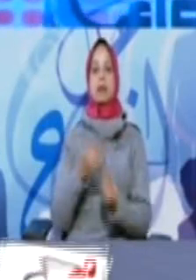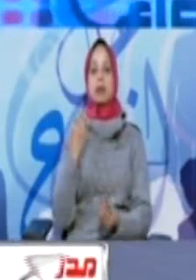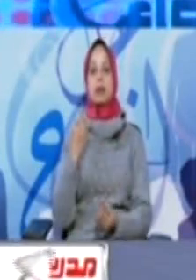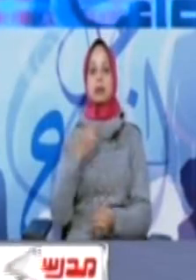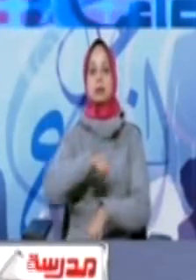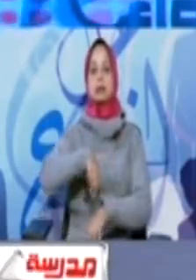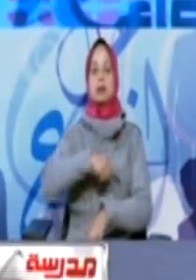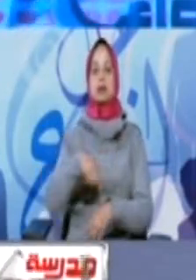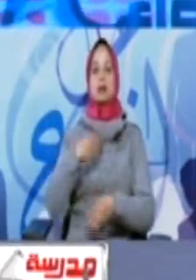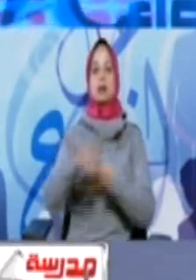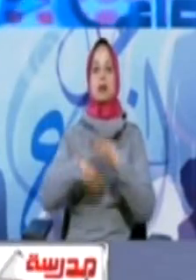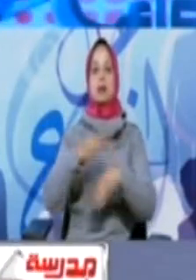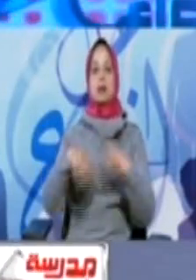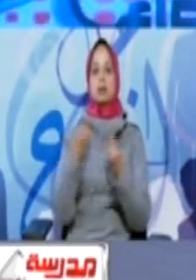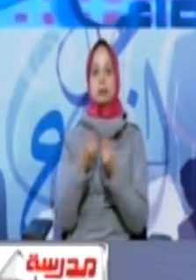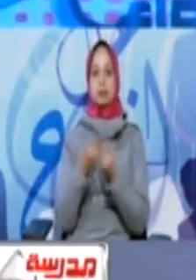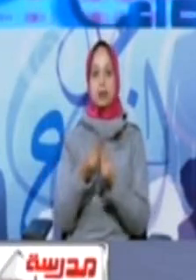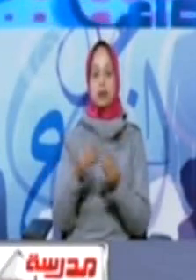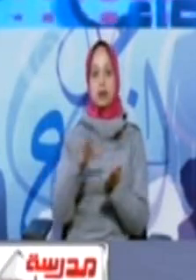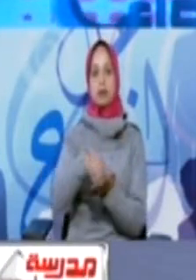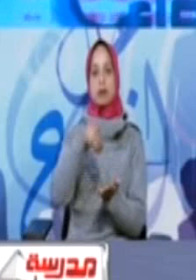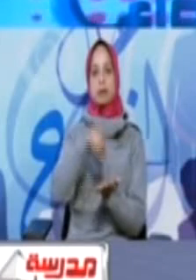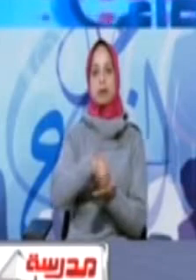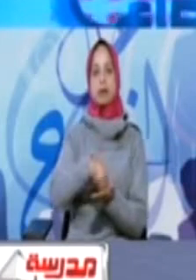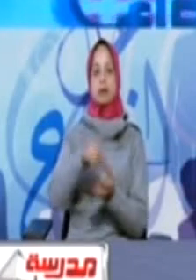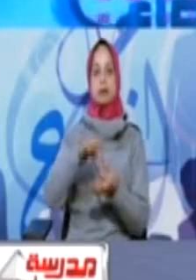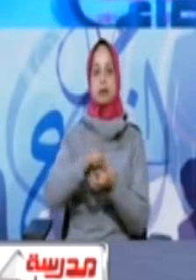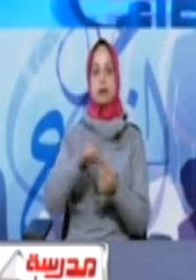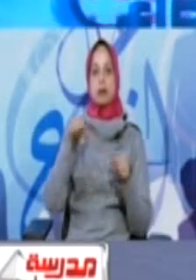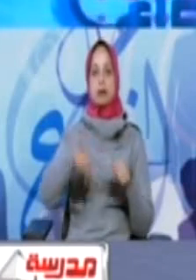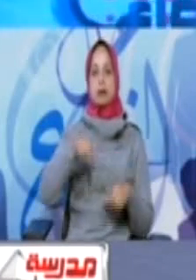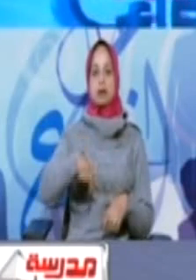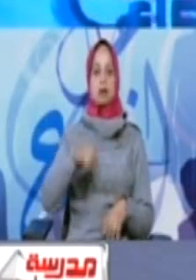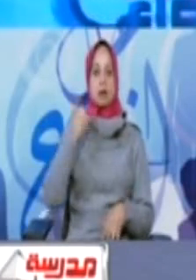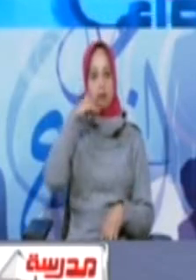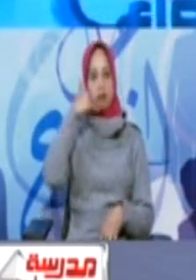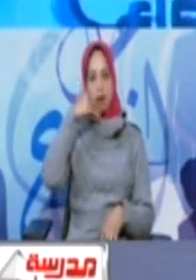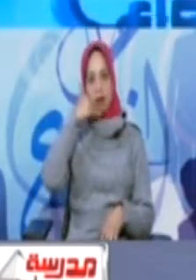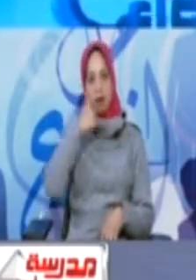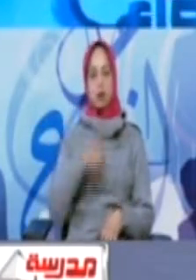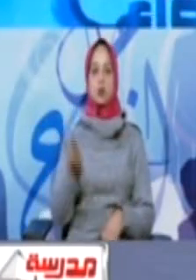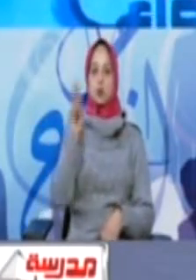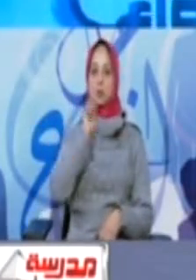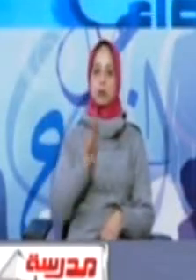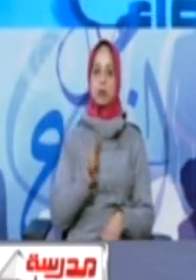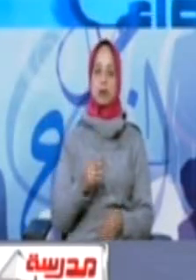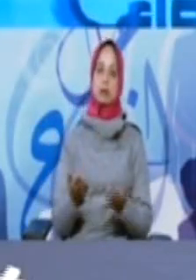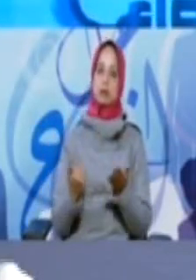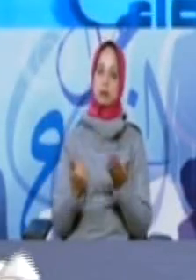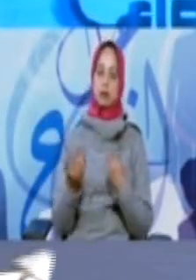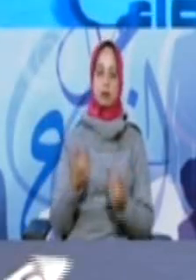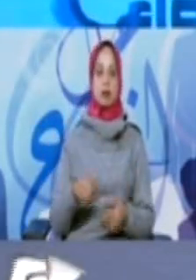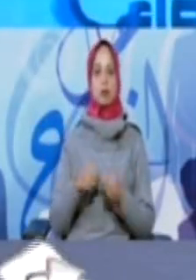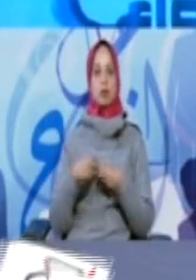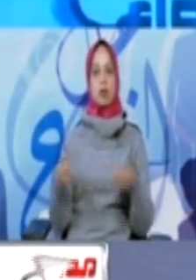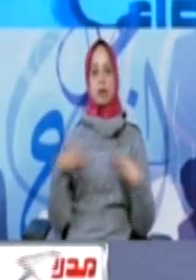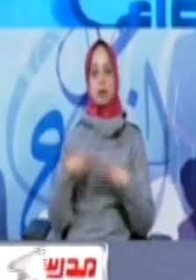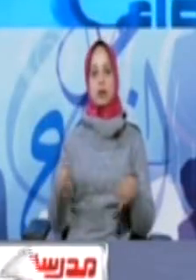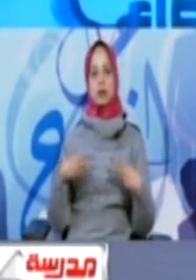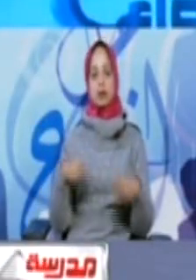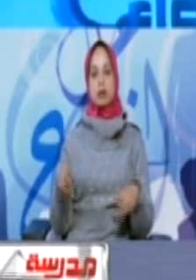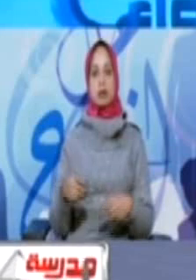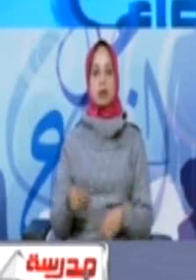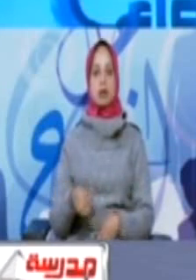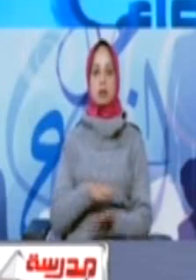متصلة. طبعا من اول الحلقة احنا فاتحين التليفون، اي حد ليه اي استفسار، اي حد ليه اي اسئلة، اي حد عنده